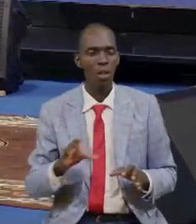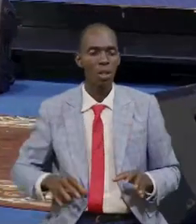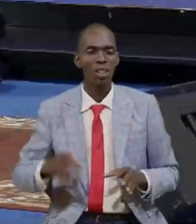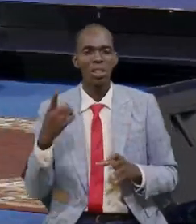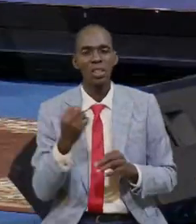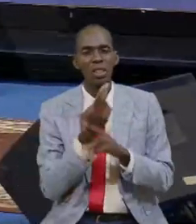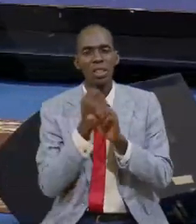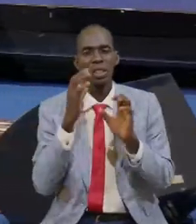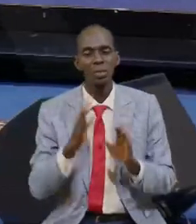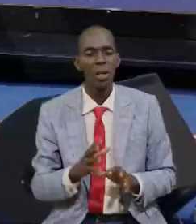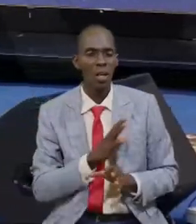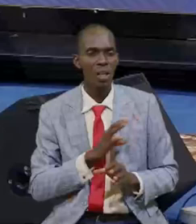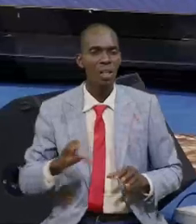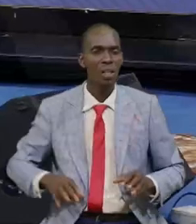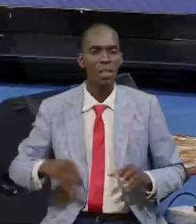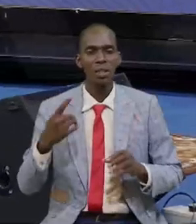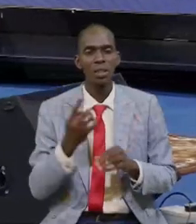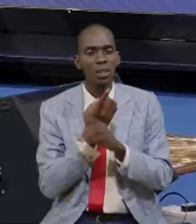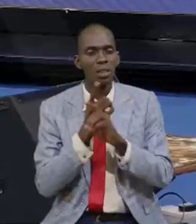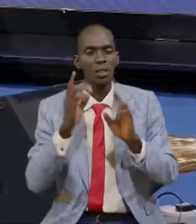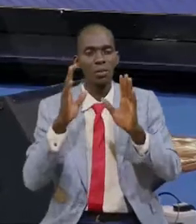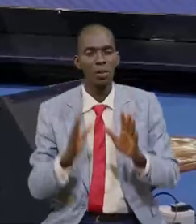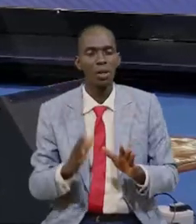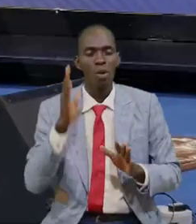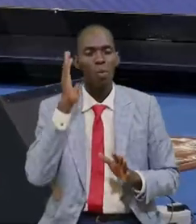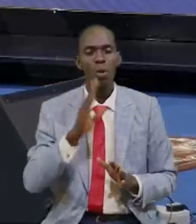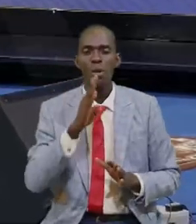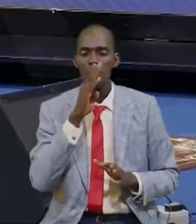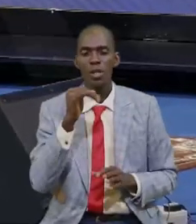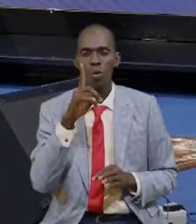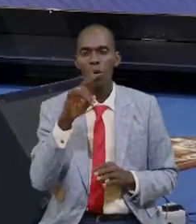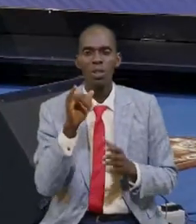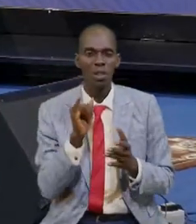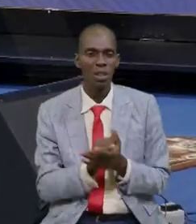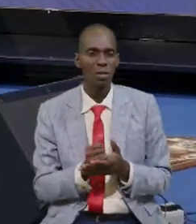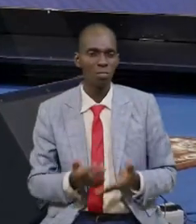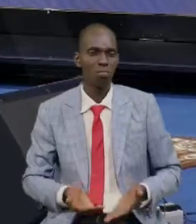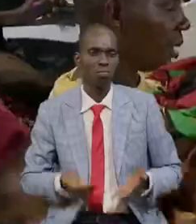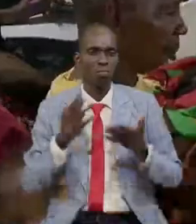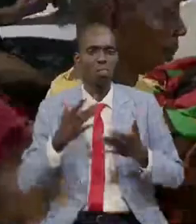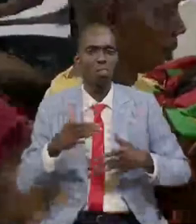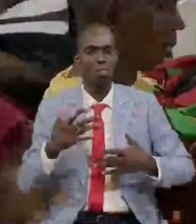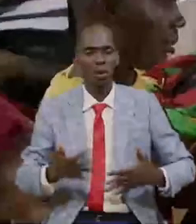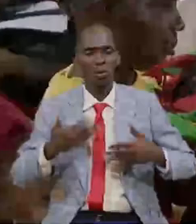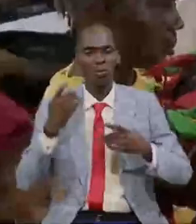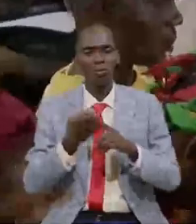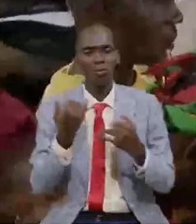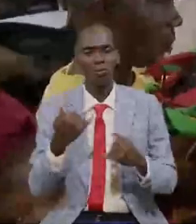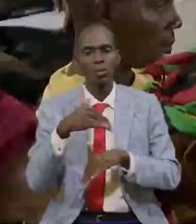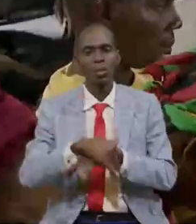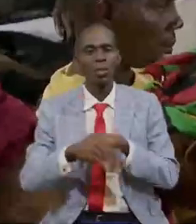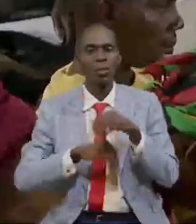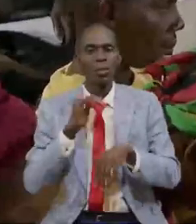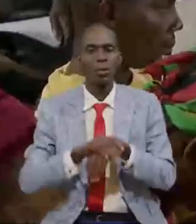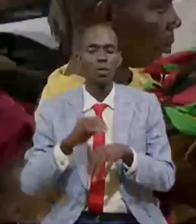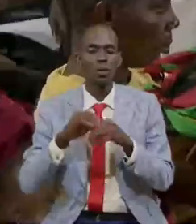le rédempteur, Christ le libérateur sera celui-là qui vous ressuscite, à qui règne